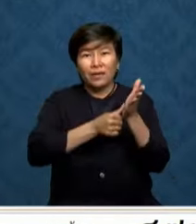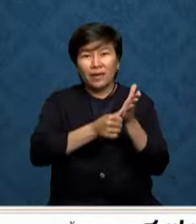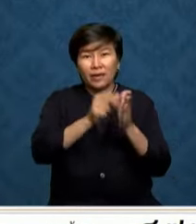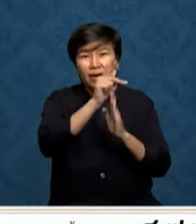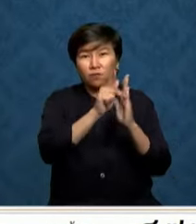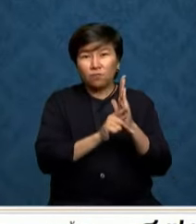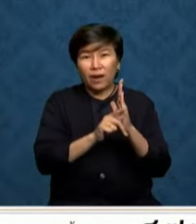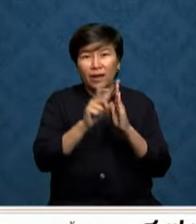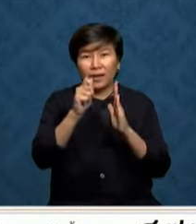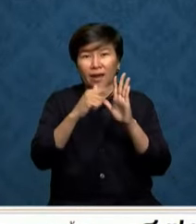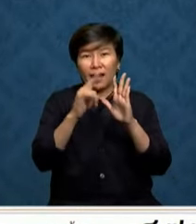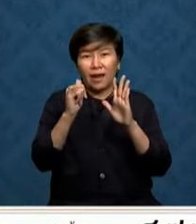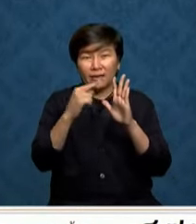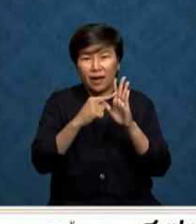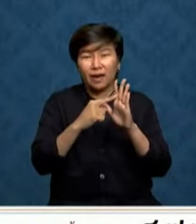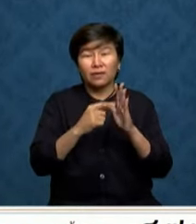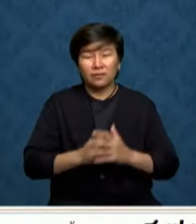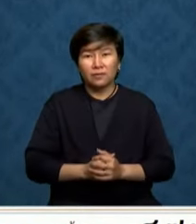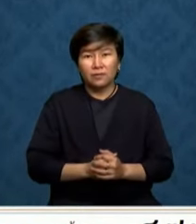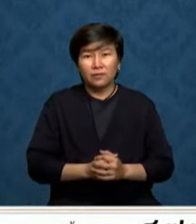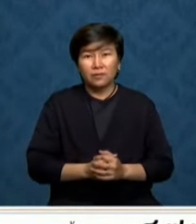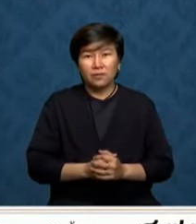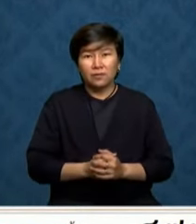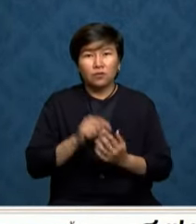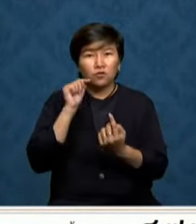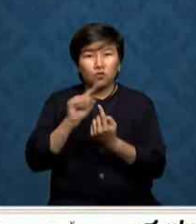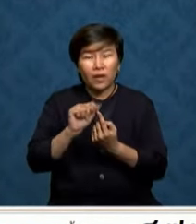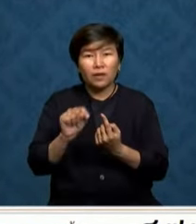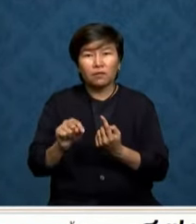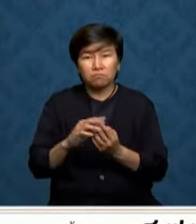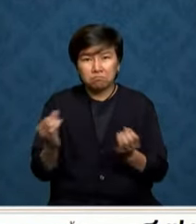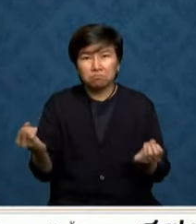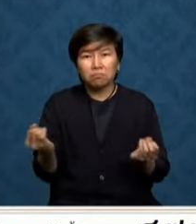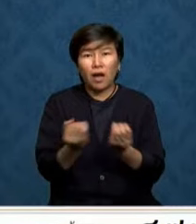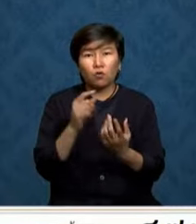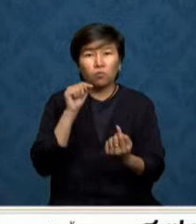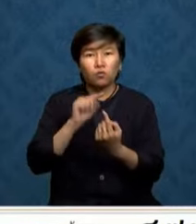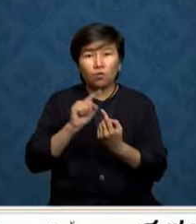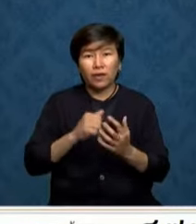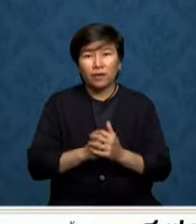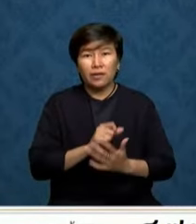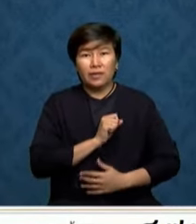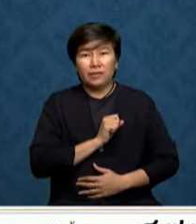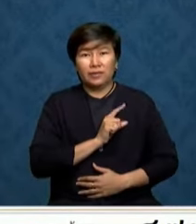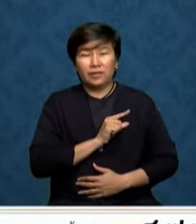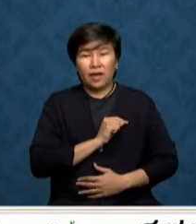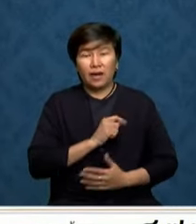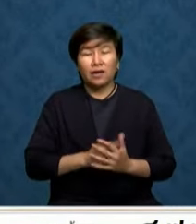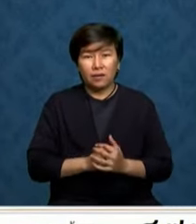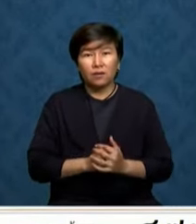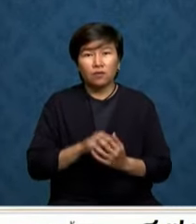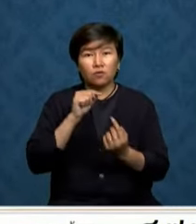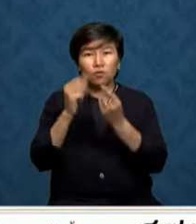อาญาฉบับที่พ.ศฉบับนี้จะไปกระทบกับหลักการความชเพื่อที่ได้รับคุ้มครองตาม